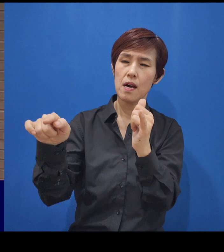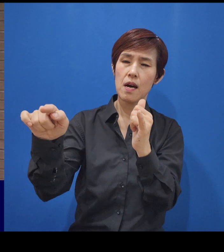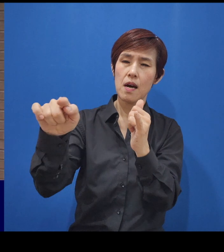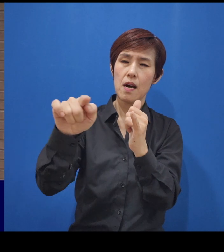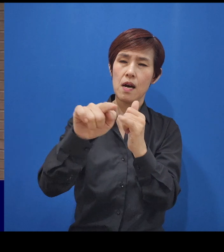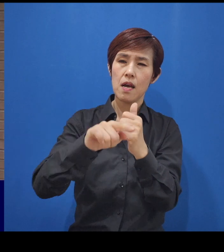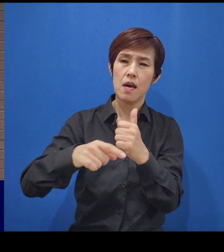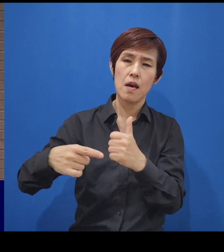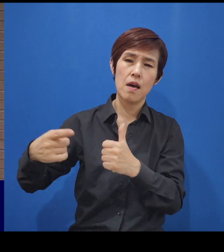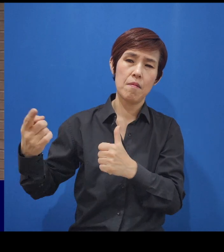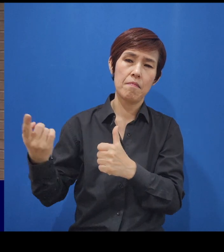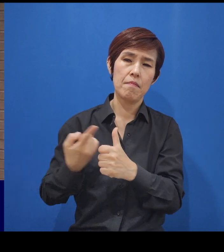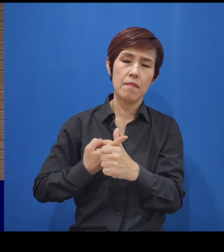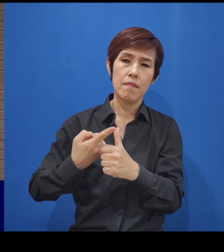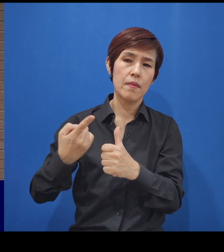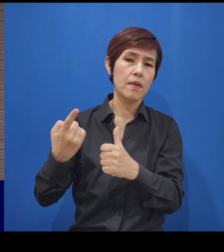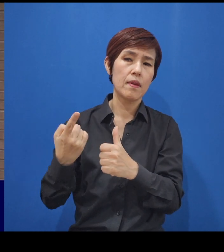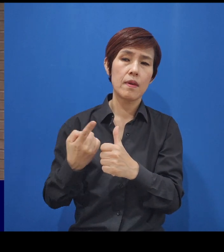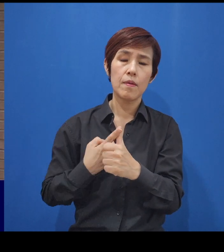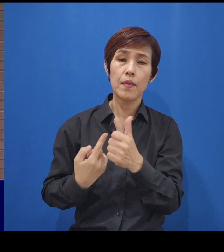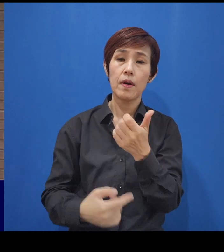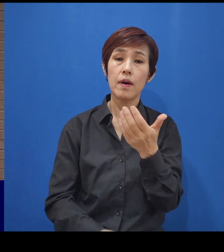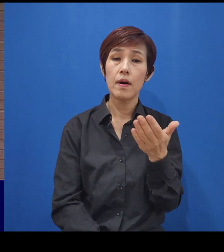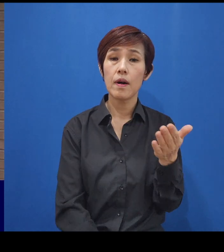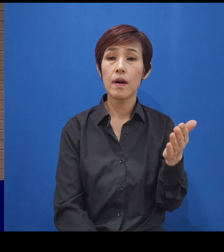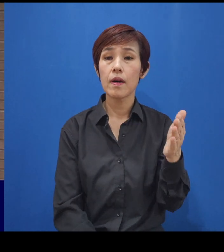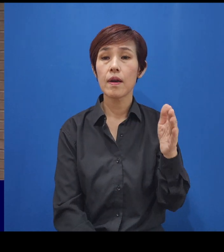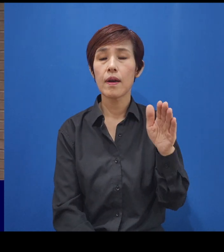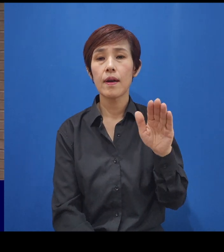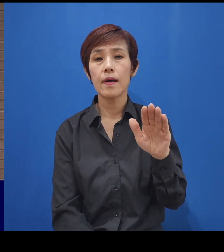세상 사람